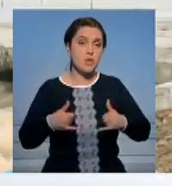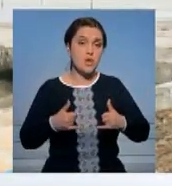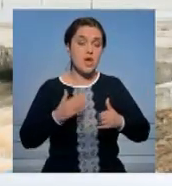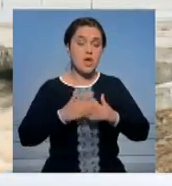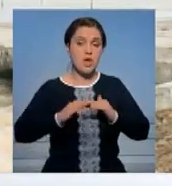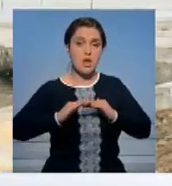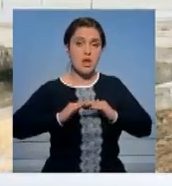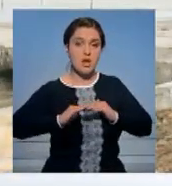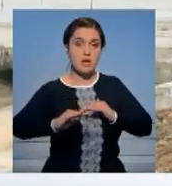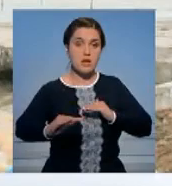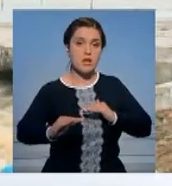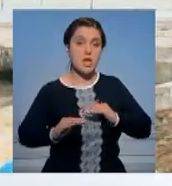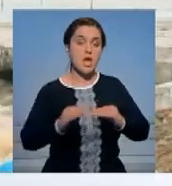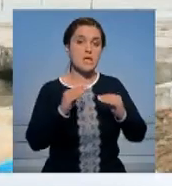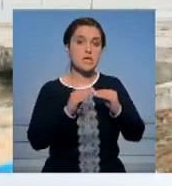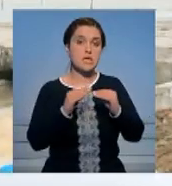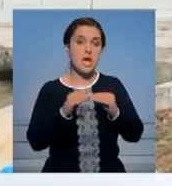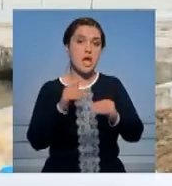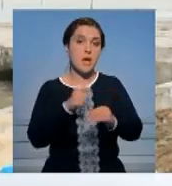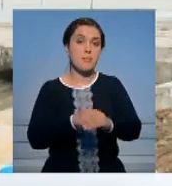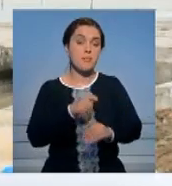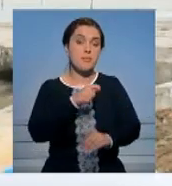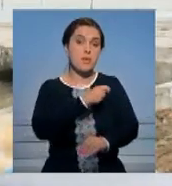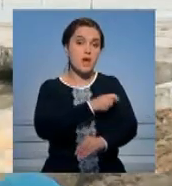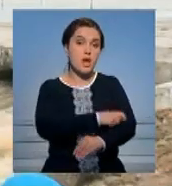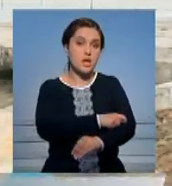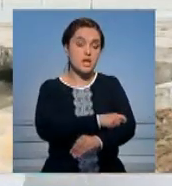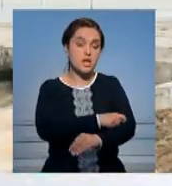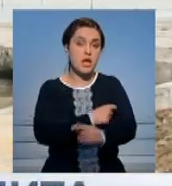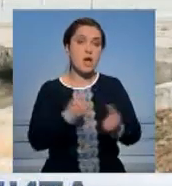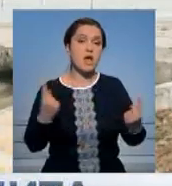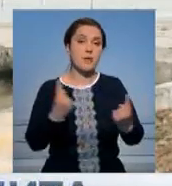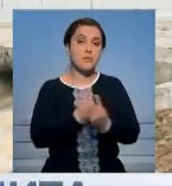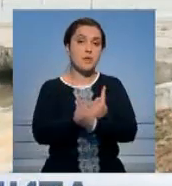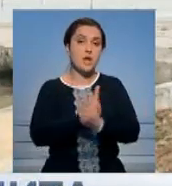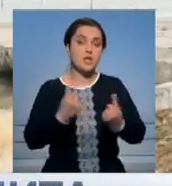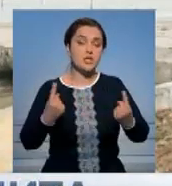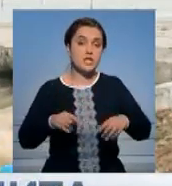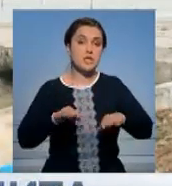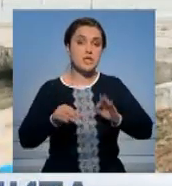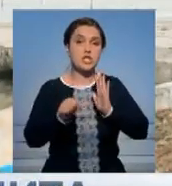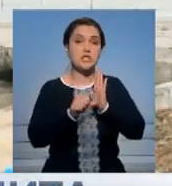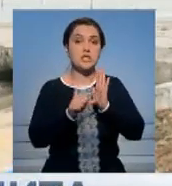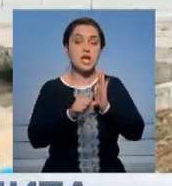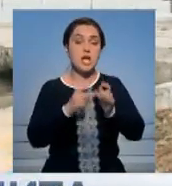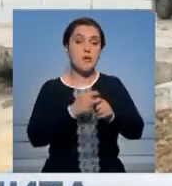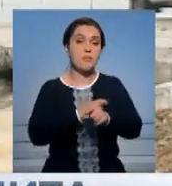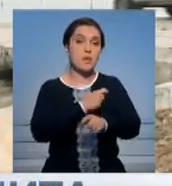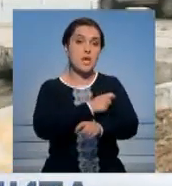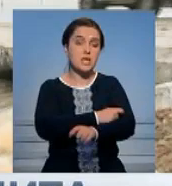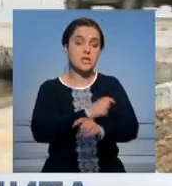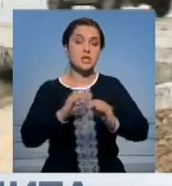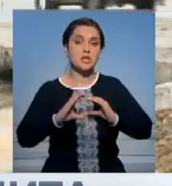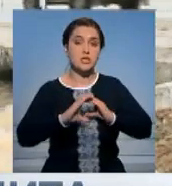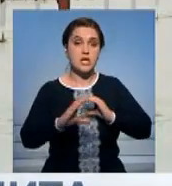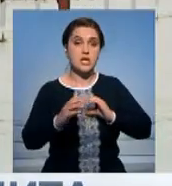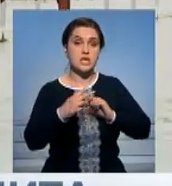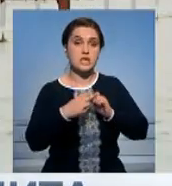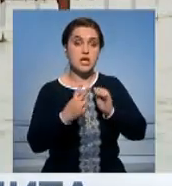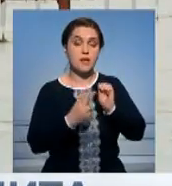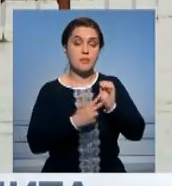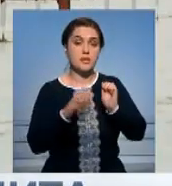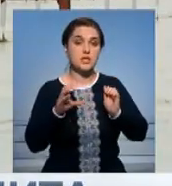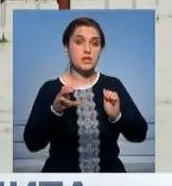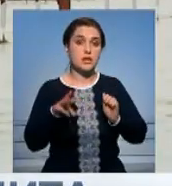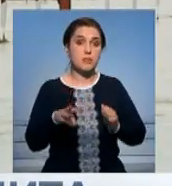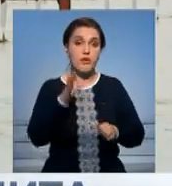полотно 10 метров, а проезжая часть там 6 метров. Толщина дороги 17 сантиметров. Даже